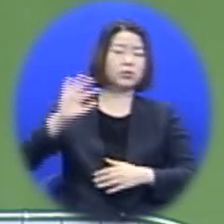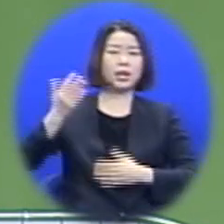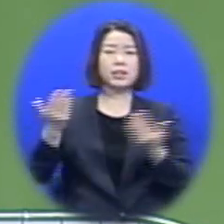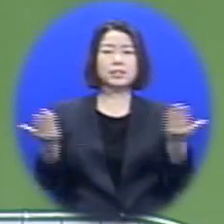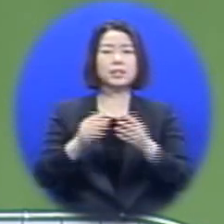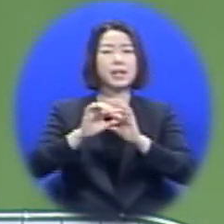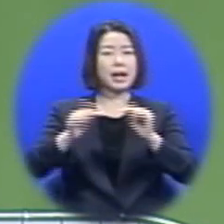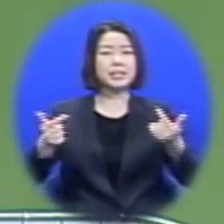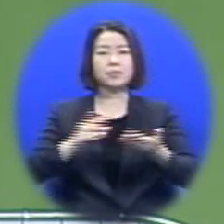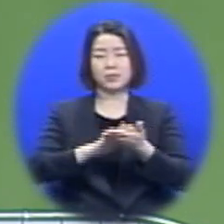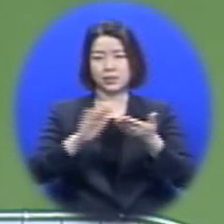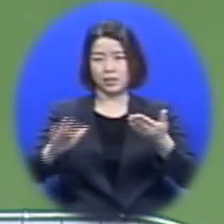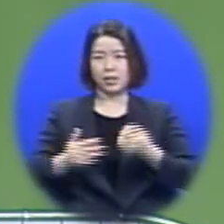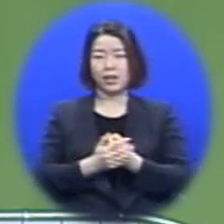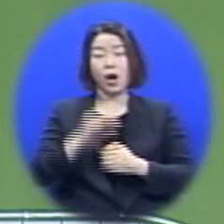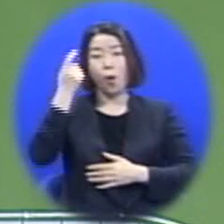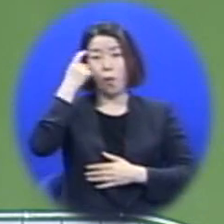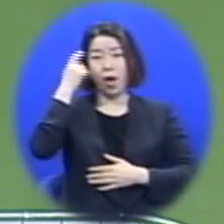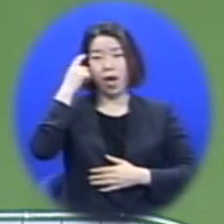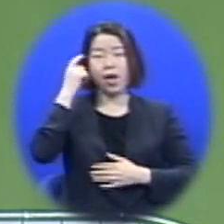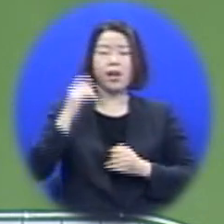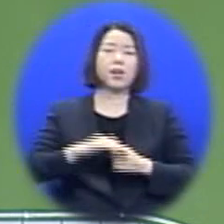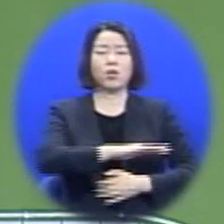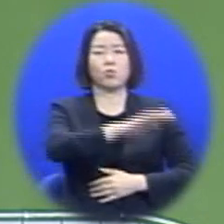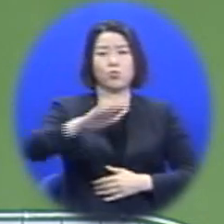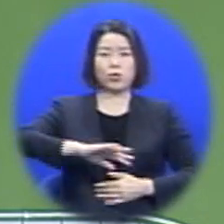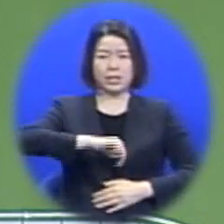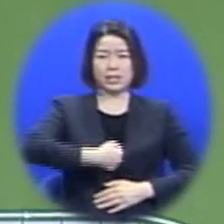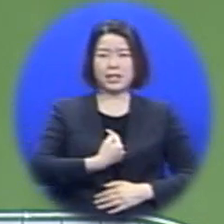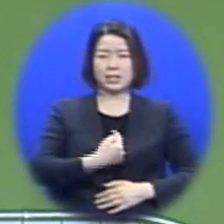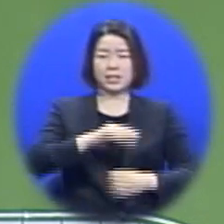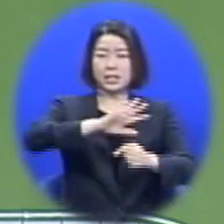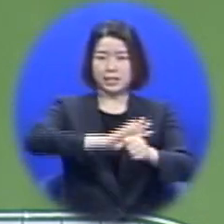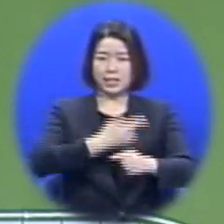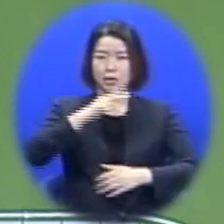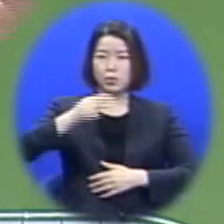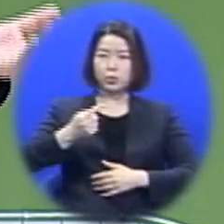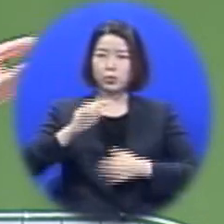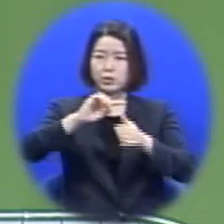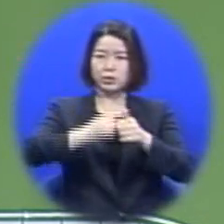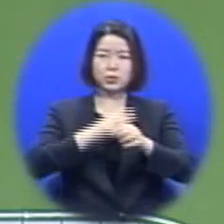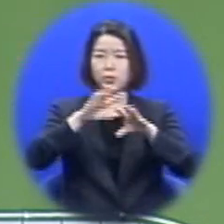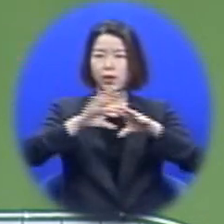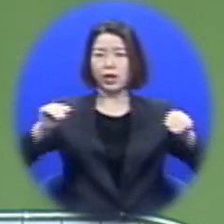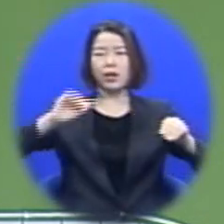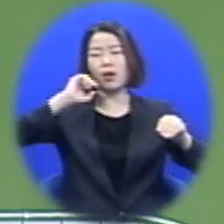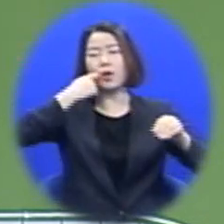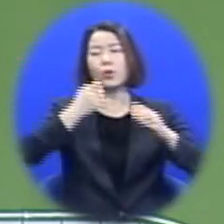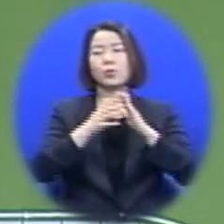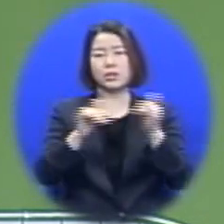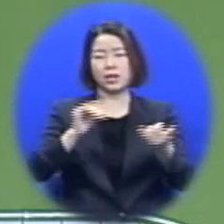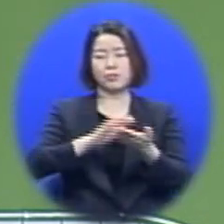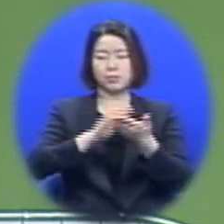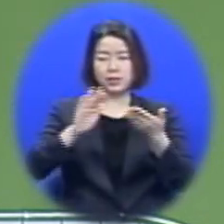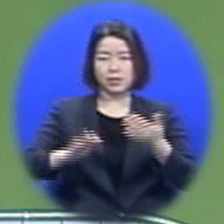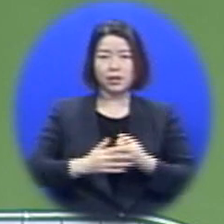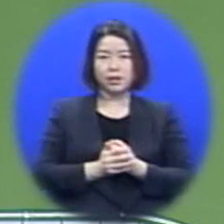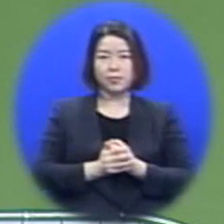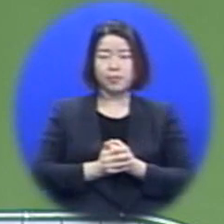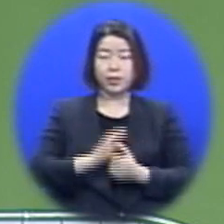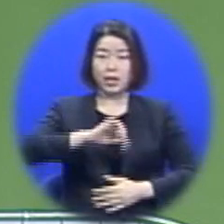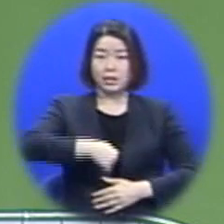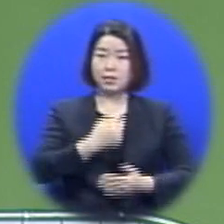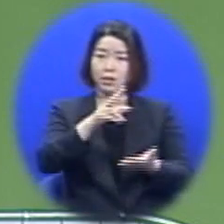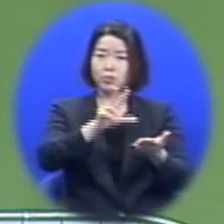일 아니에요. 왜? 우리는 우리 자신의 잘못조차도 스스로 해결할 수 있는 사람이 못 됩니다.